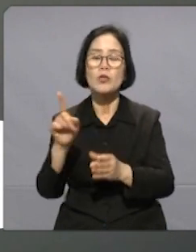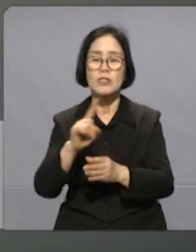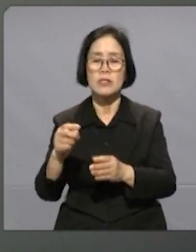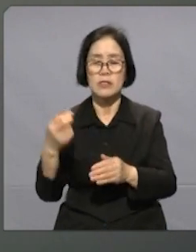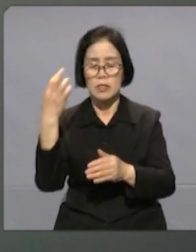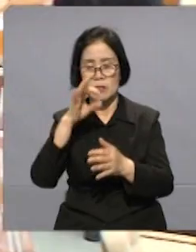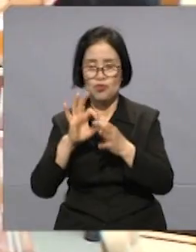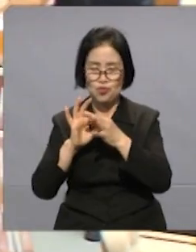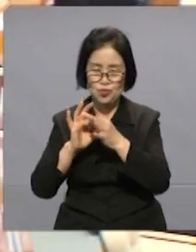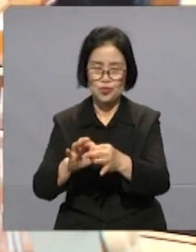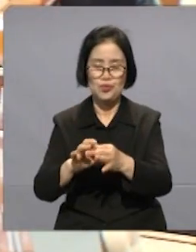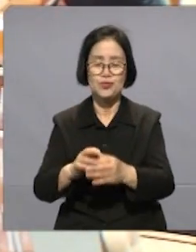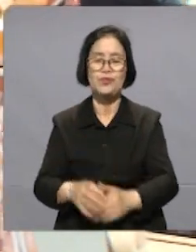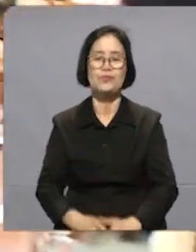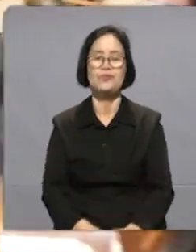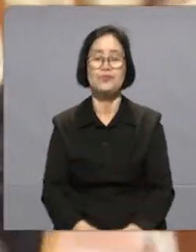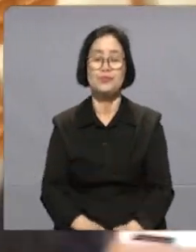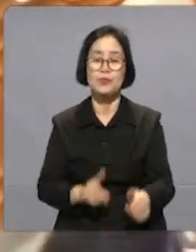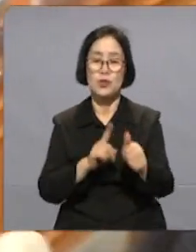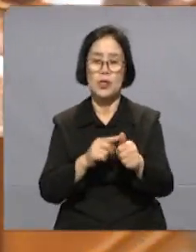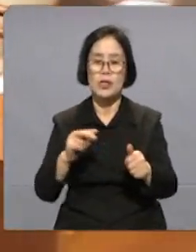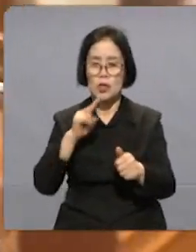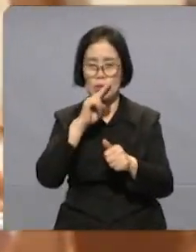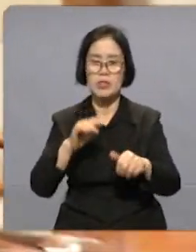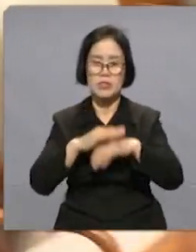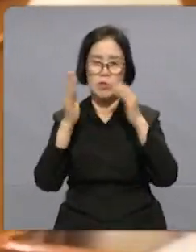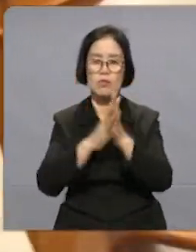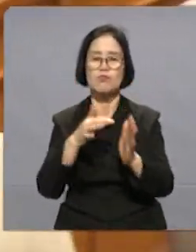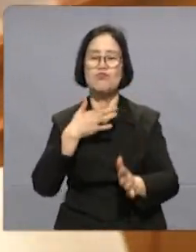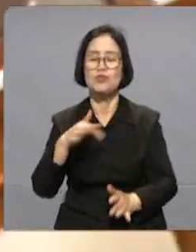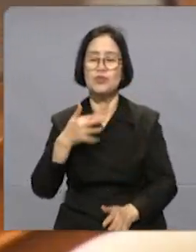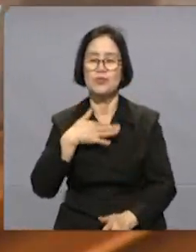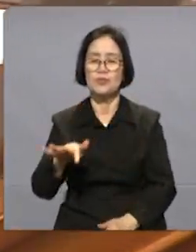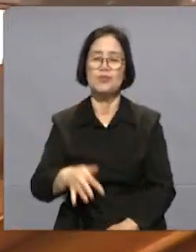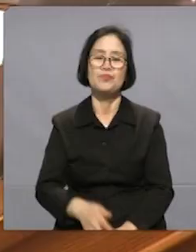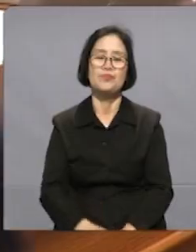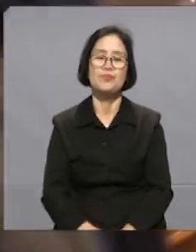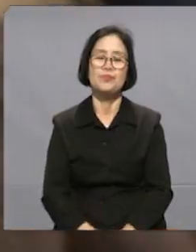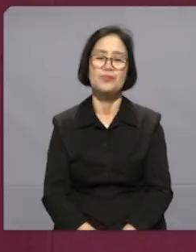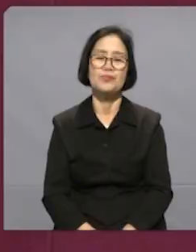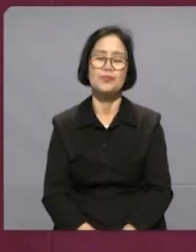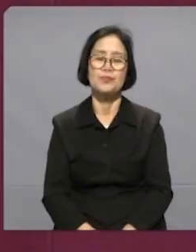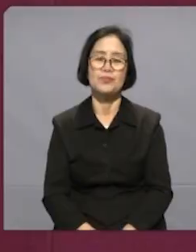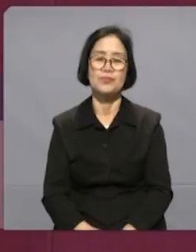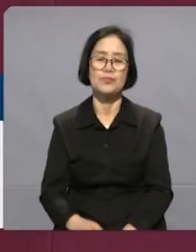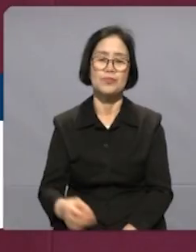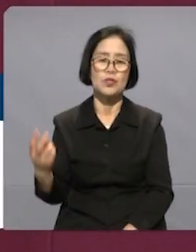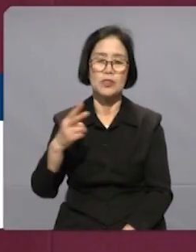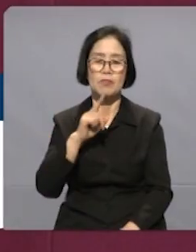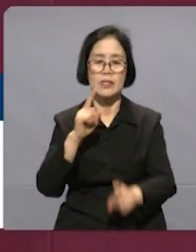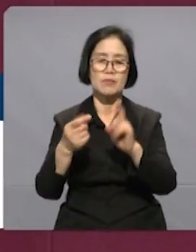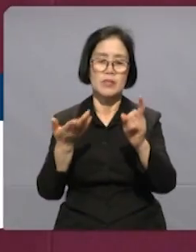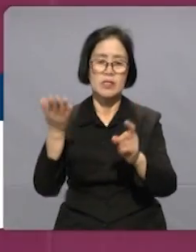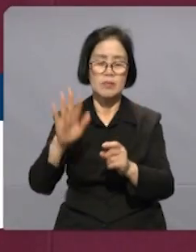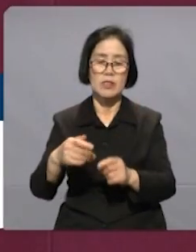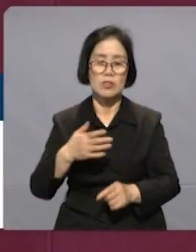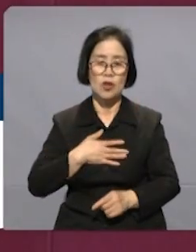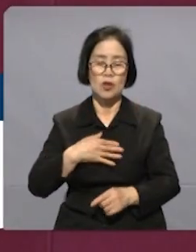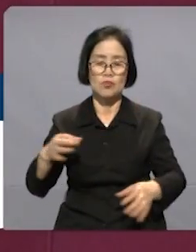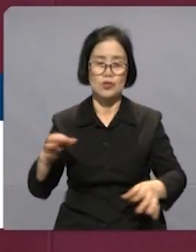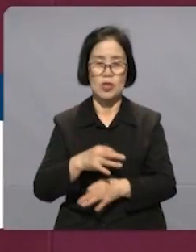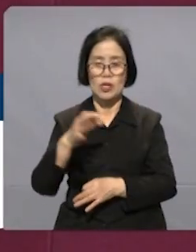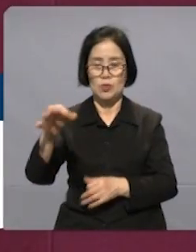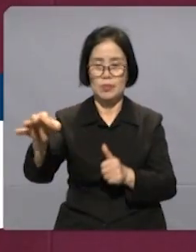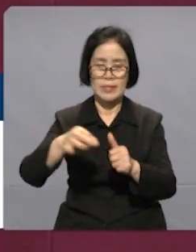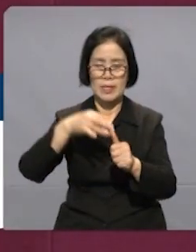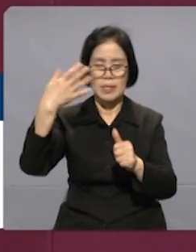방침입니다. 노 의원은 혐의를 전면 부인하고 있습니다. 거짓 말씀드리지만 저 부정한